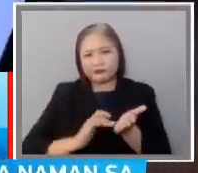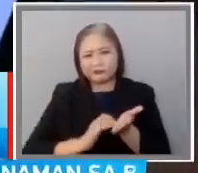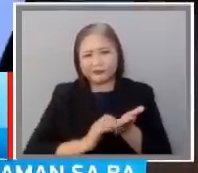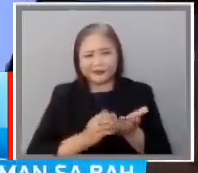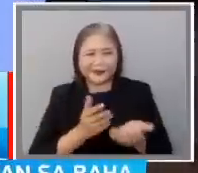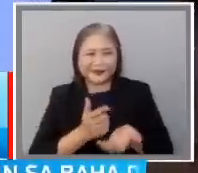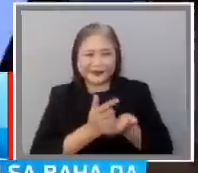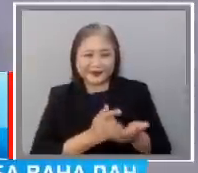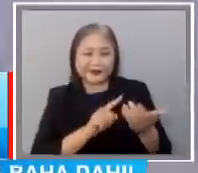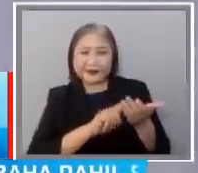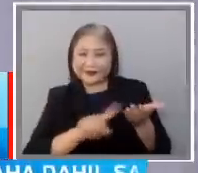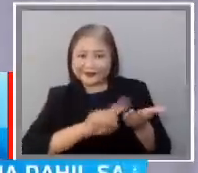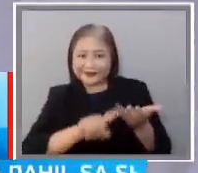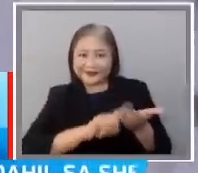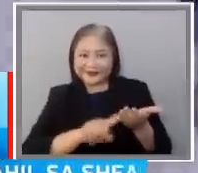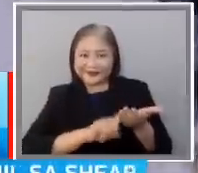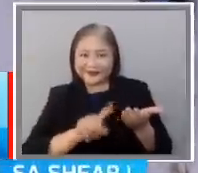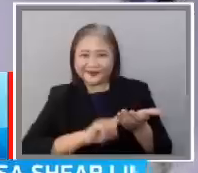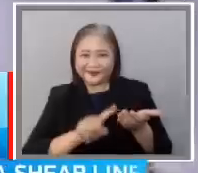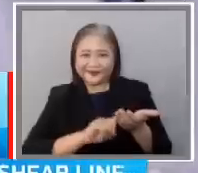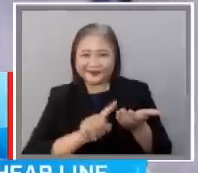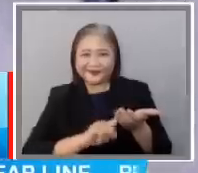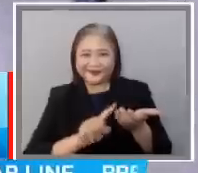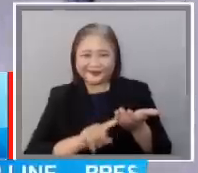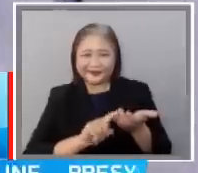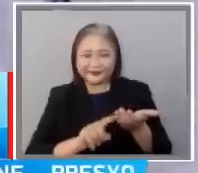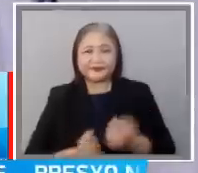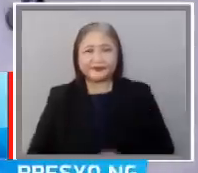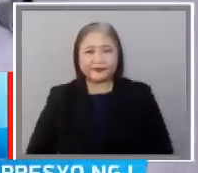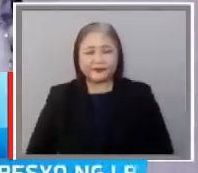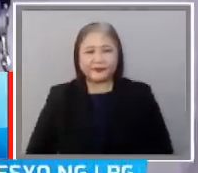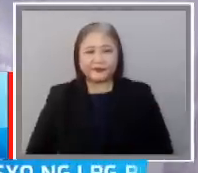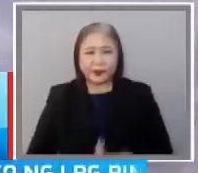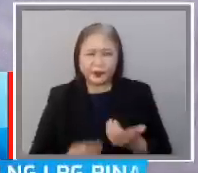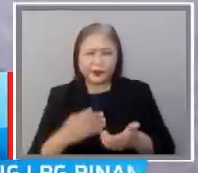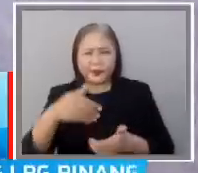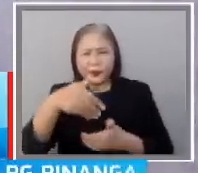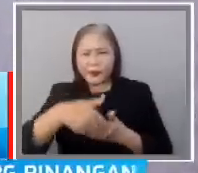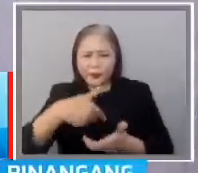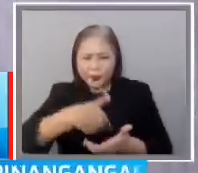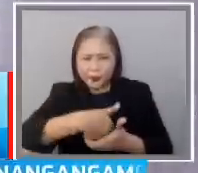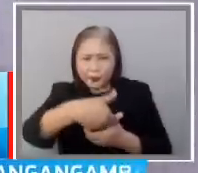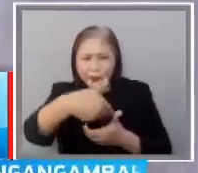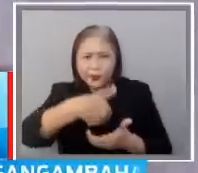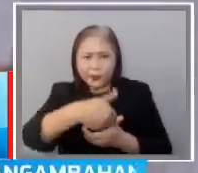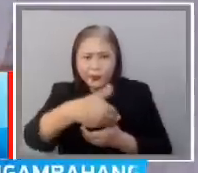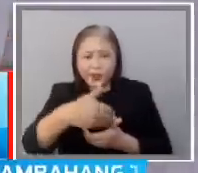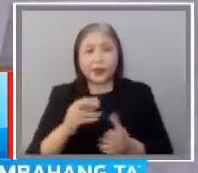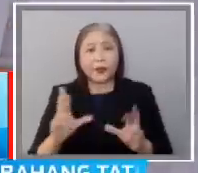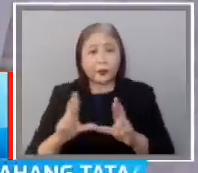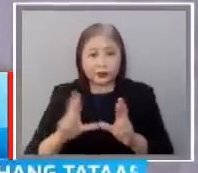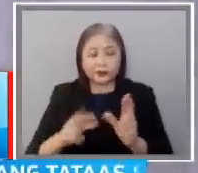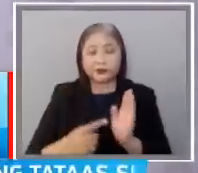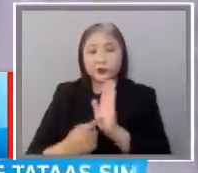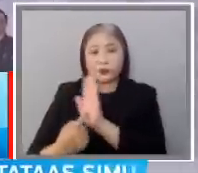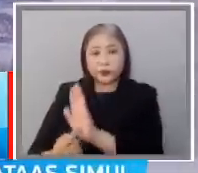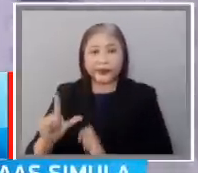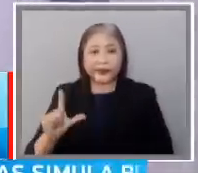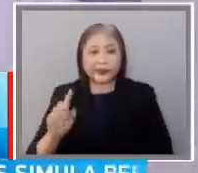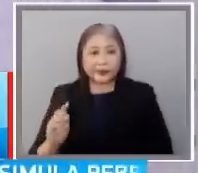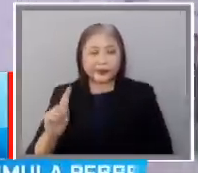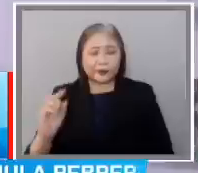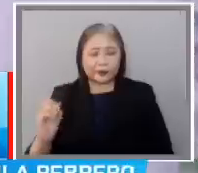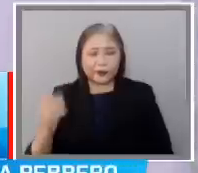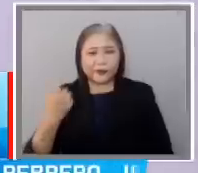sa handheld device na ito. At maglalabas ito ng resibo na siya namang ipapakita ninyo sa LTO office para magbayad.